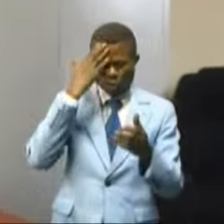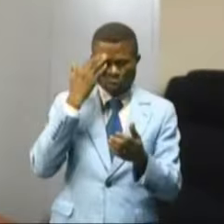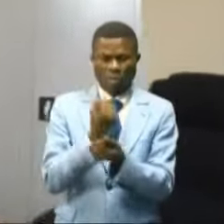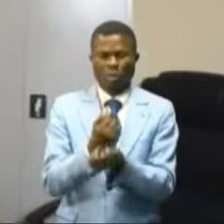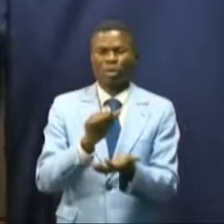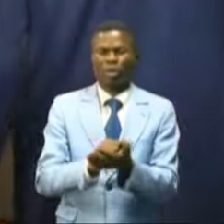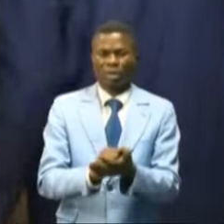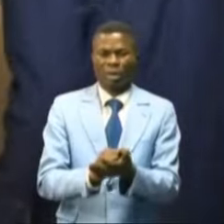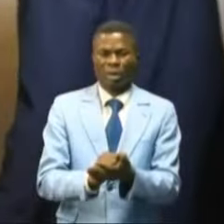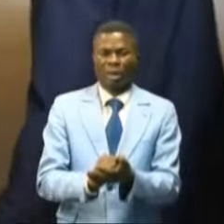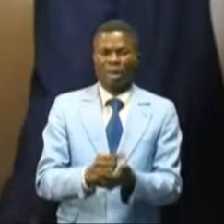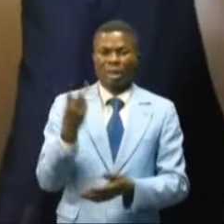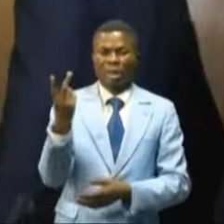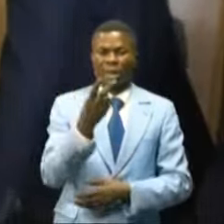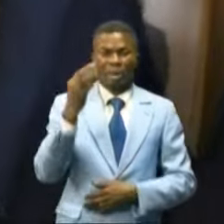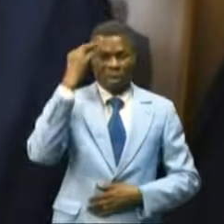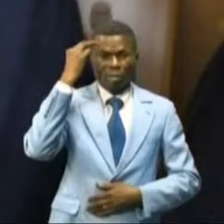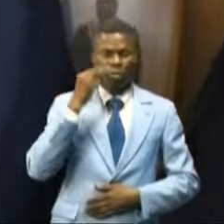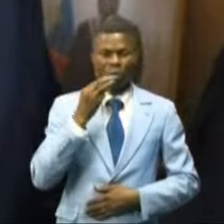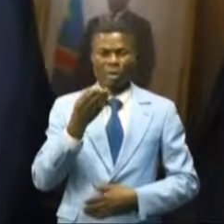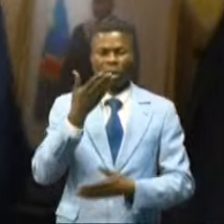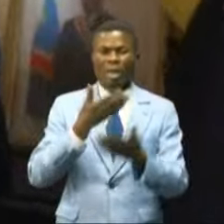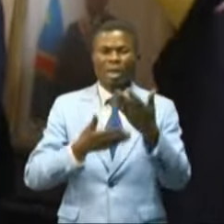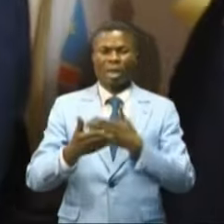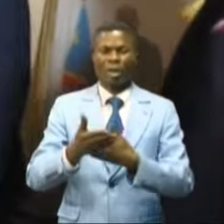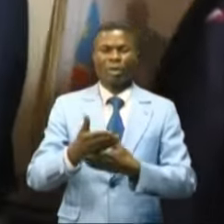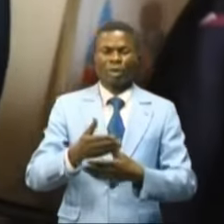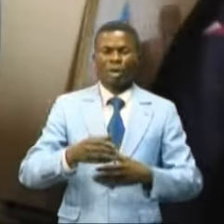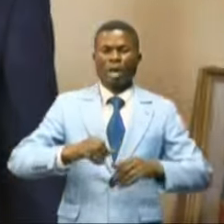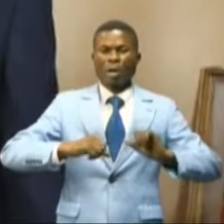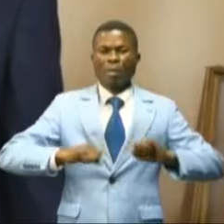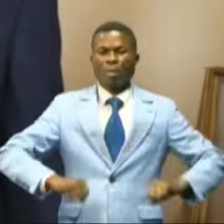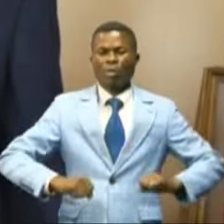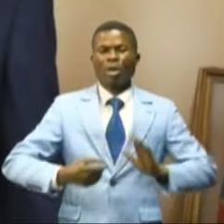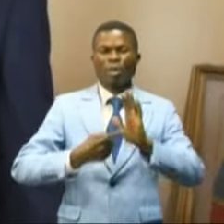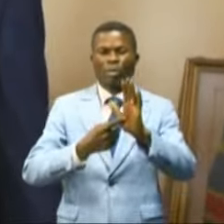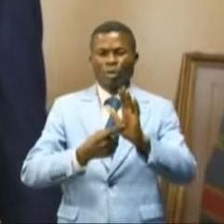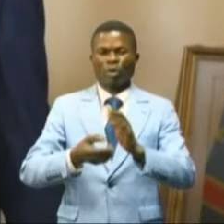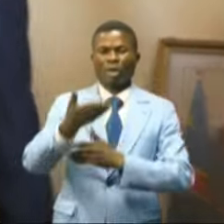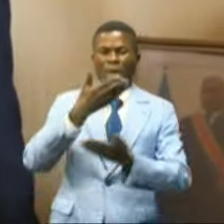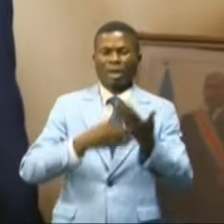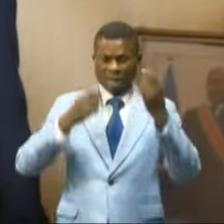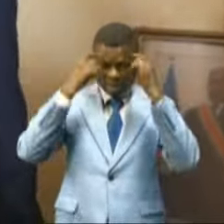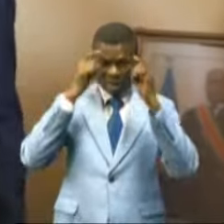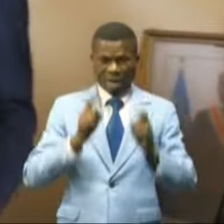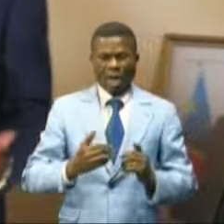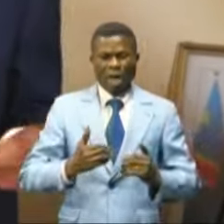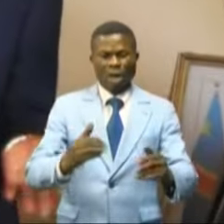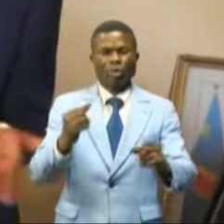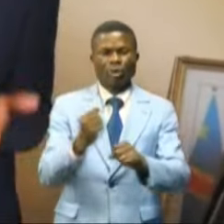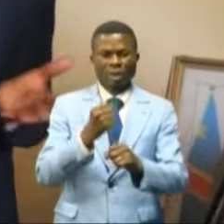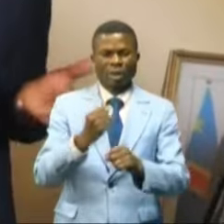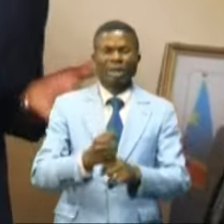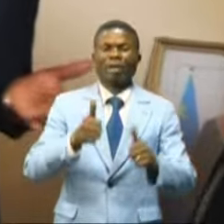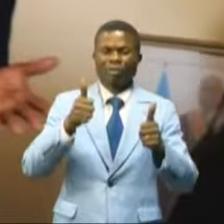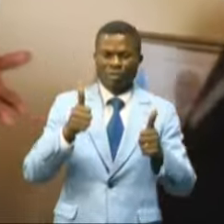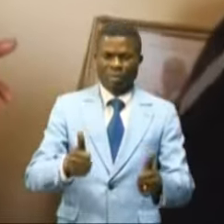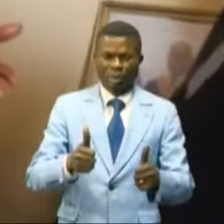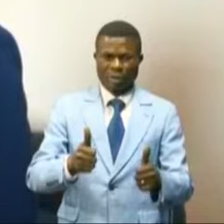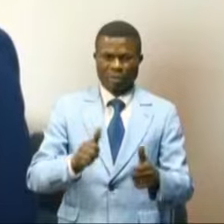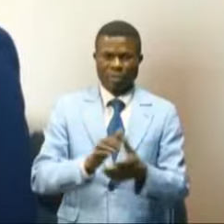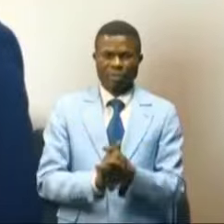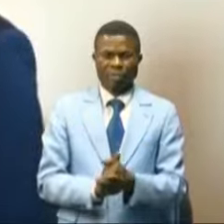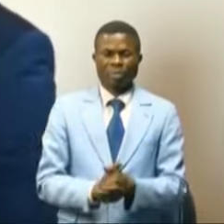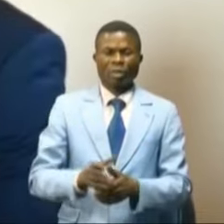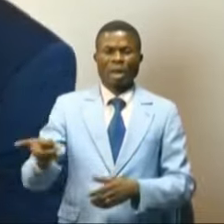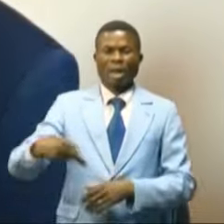affaires de l'État, les deux ministres ont échangé leurs fauteuils, un geste marquant la transition et l'engagement à poursuivre les travaux entrepris. Ainsi, la province du